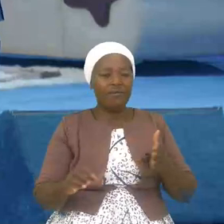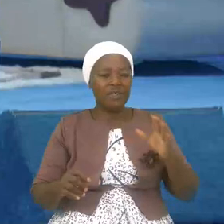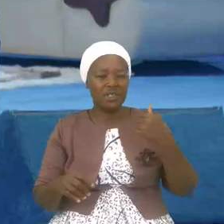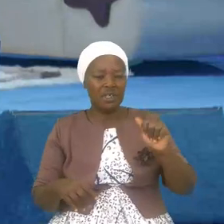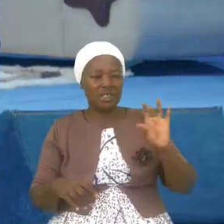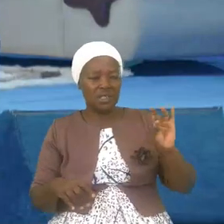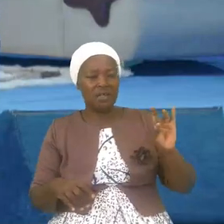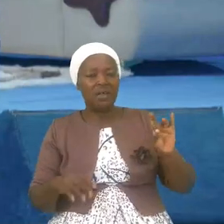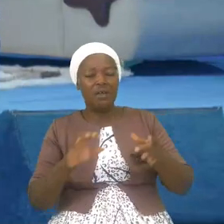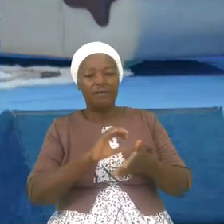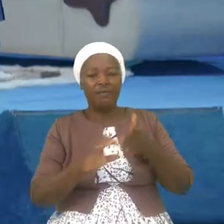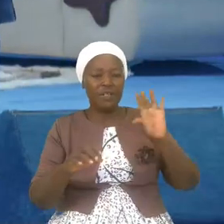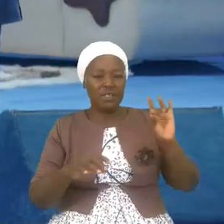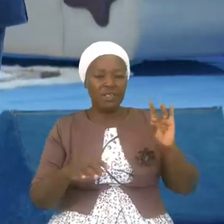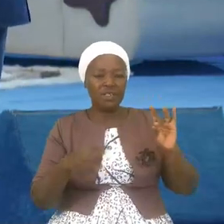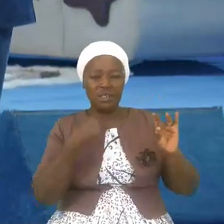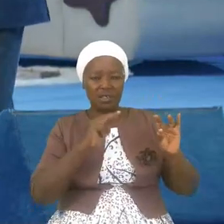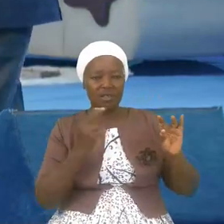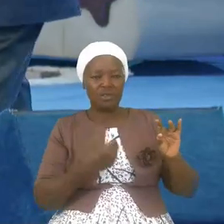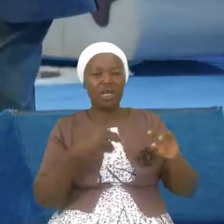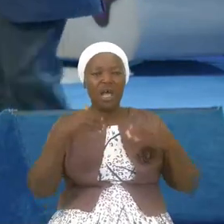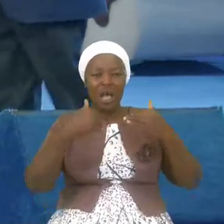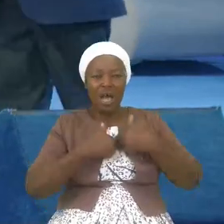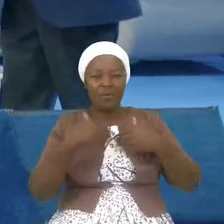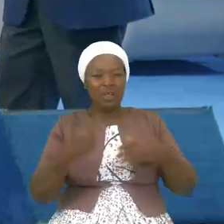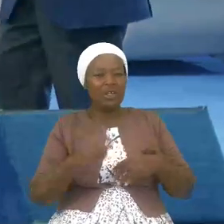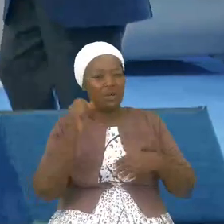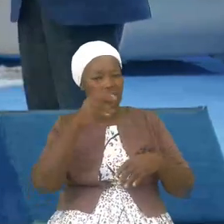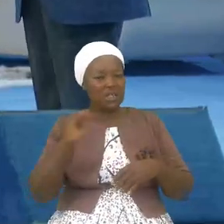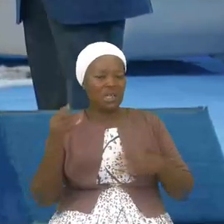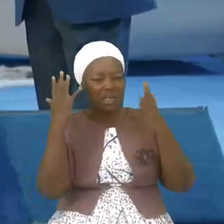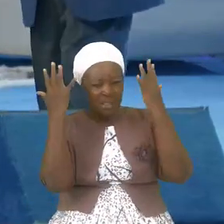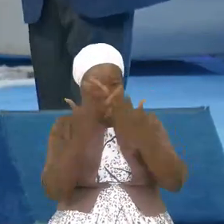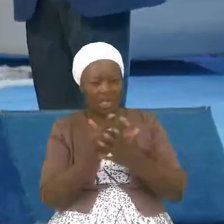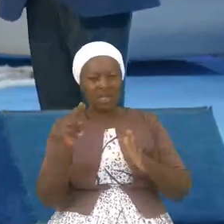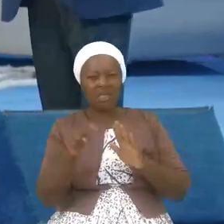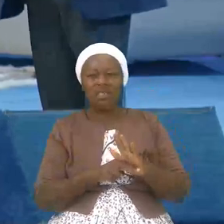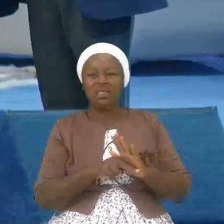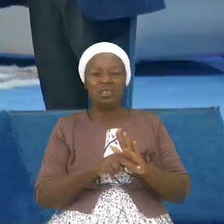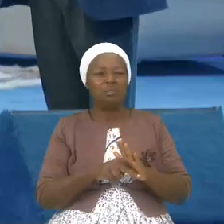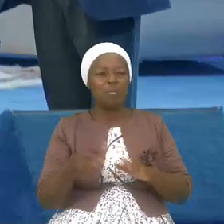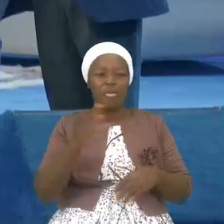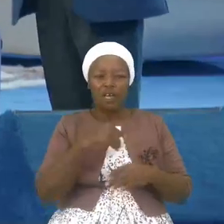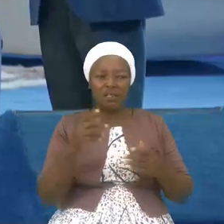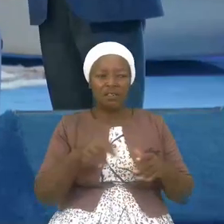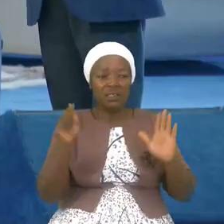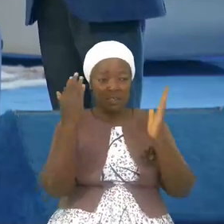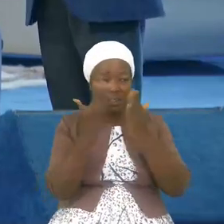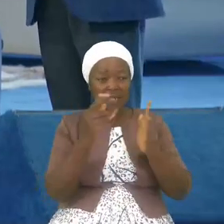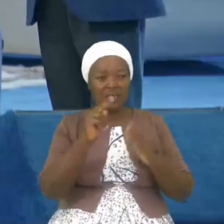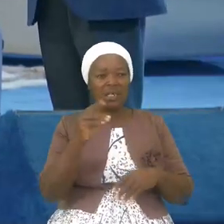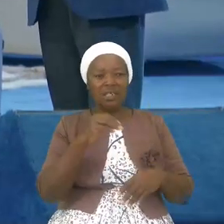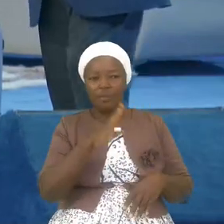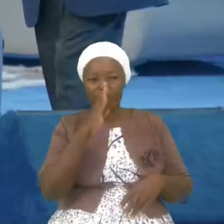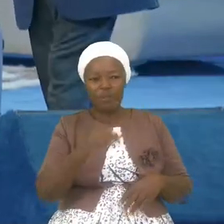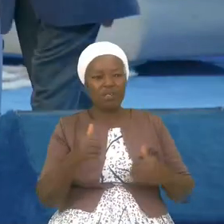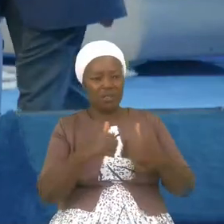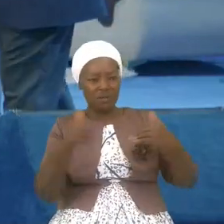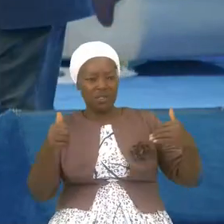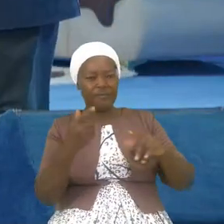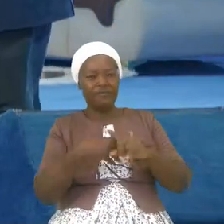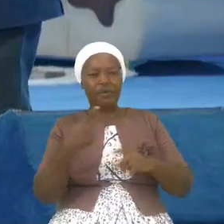18. Verset 18d. Ils ont l'intelligence obscurcie. Ils sont étrangers à la vie de